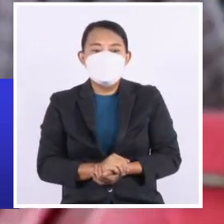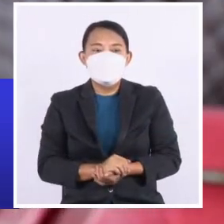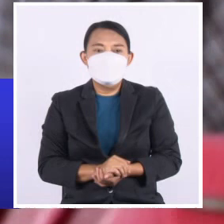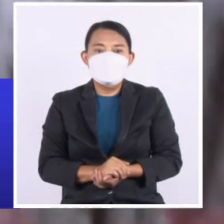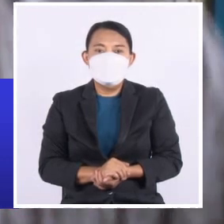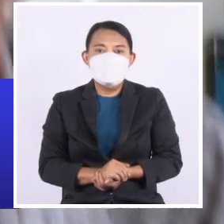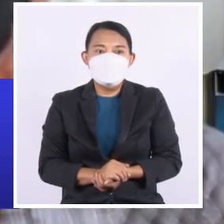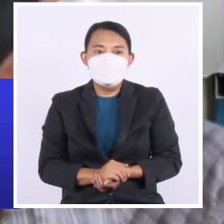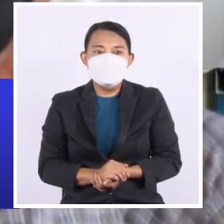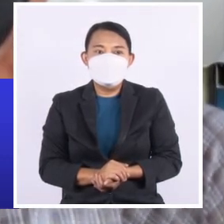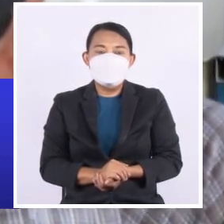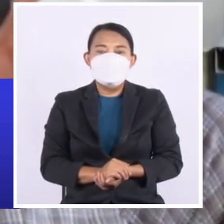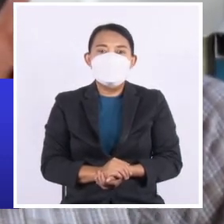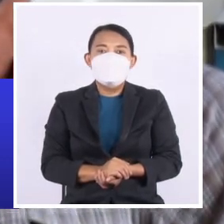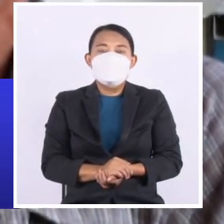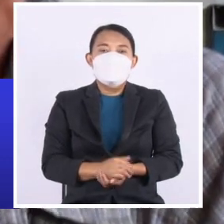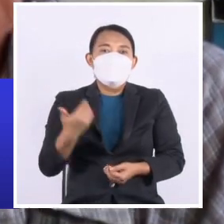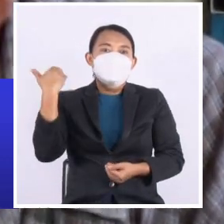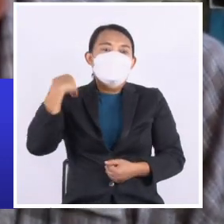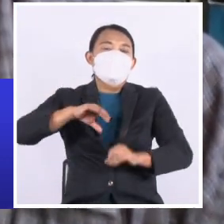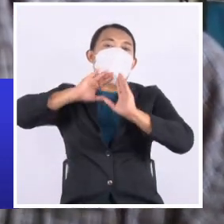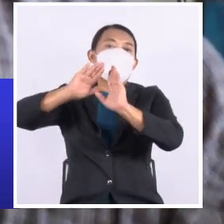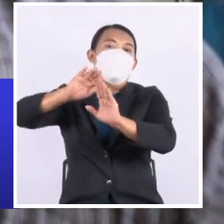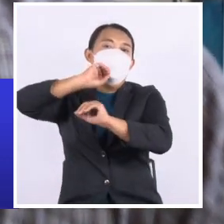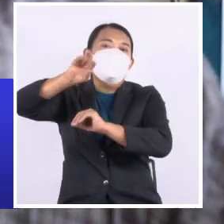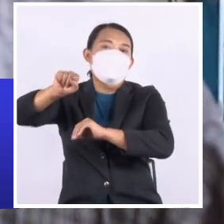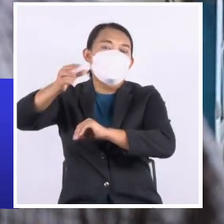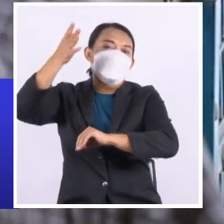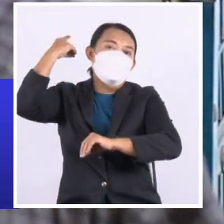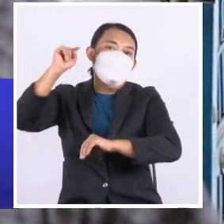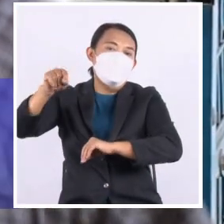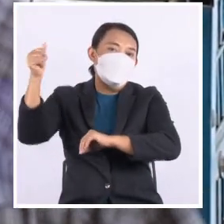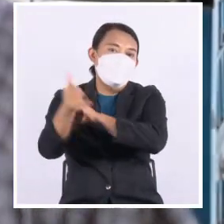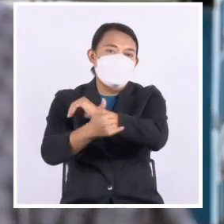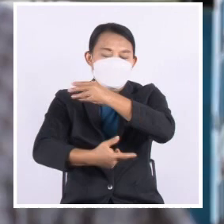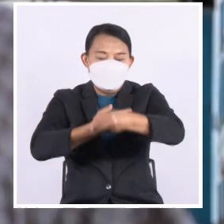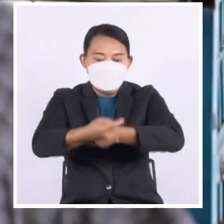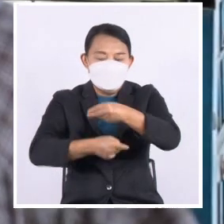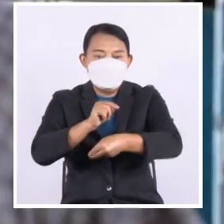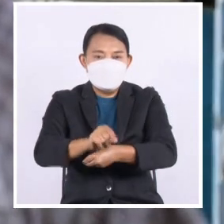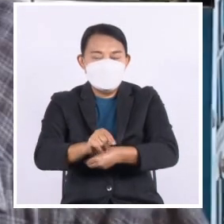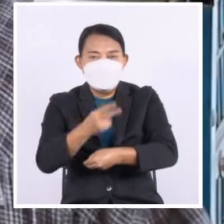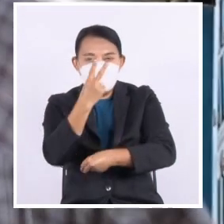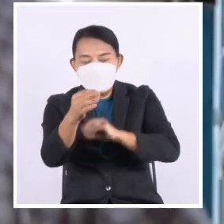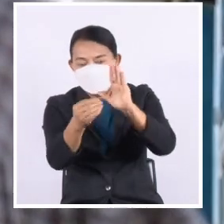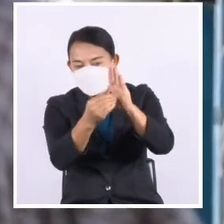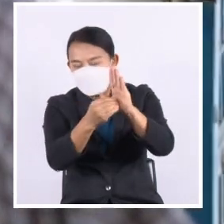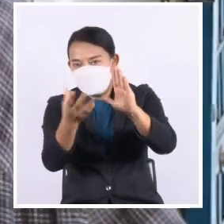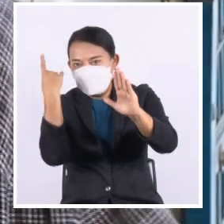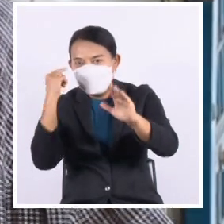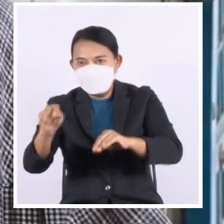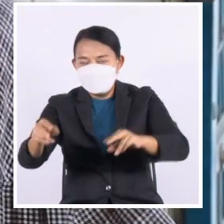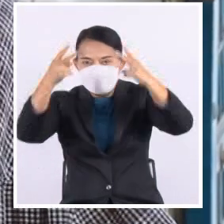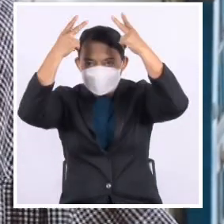ฝากไปถึงใครบางคนนะใครบางคนที่ว่าเมื่อวานนี้ไปตรวจตลาดอยู่ที่สะพานขาวในกรุงเทพมหานคร นายกรัฐ